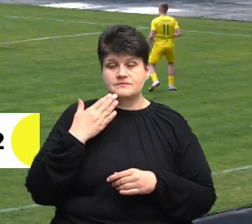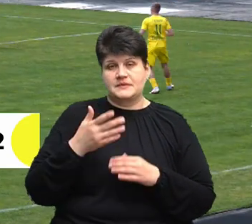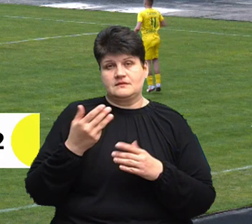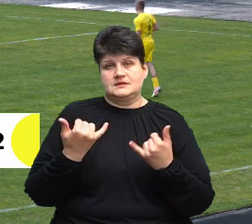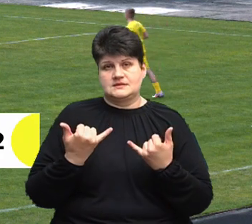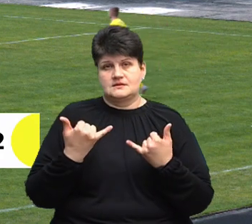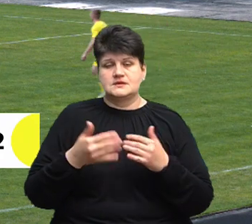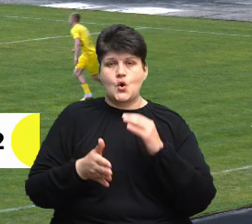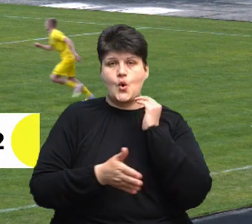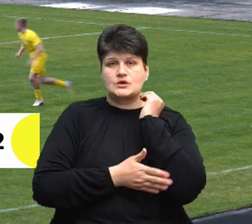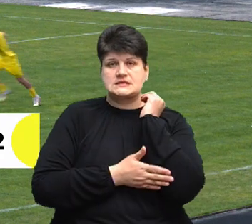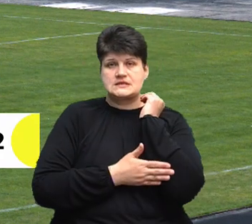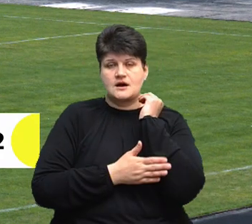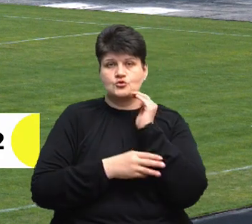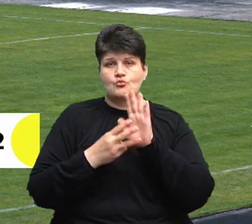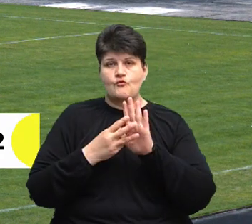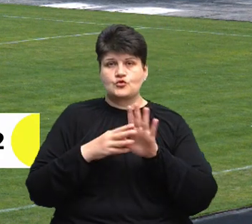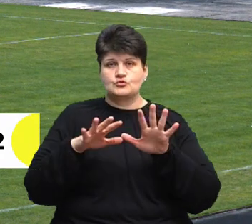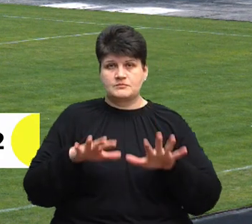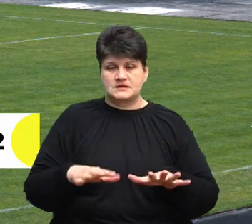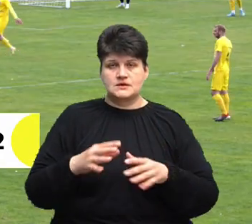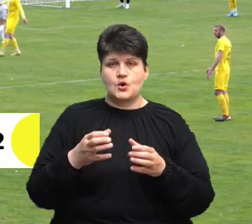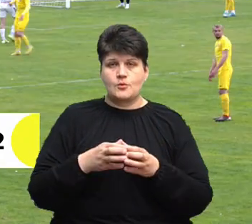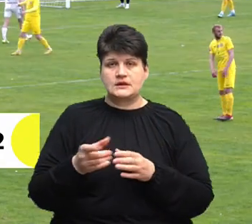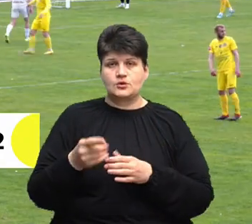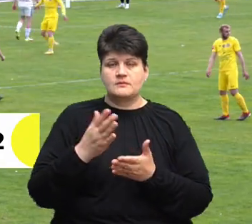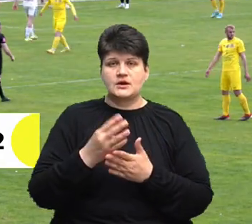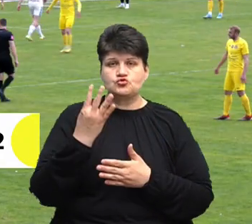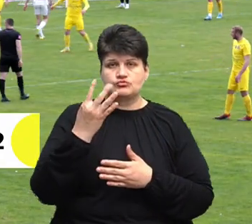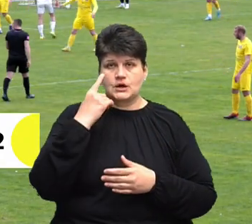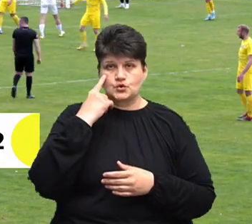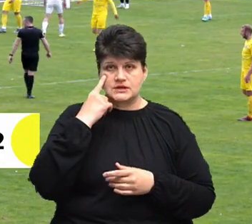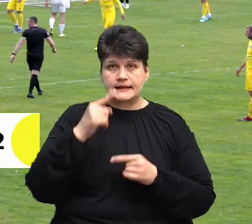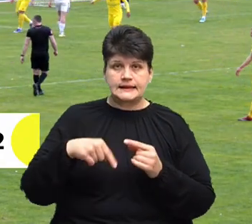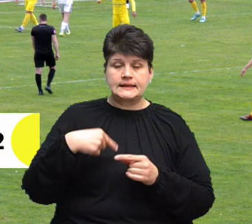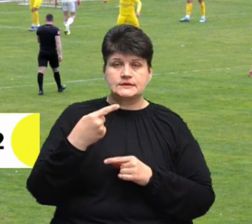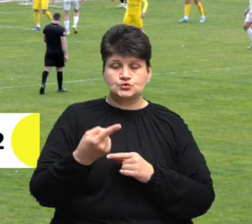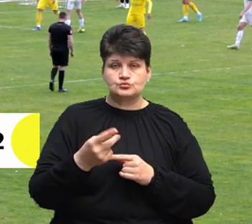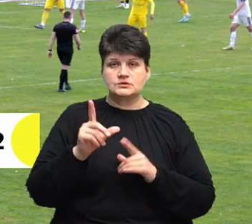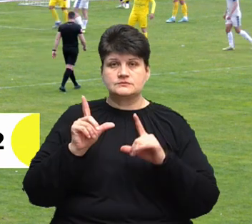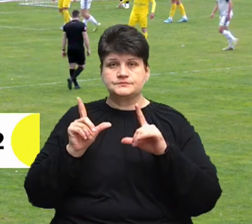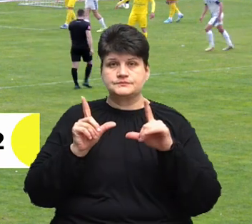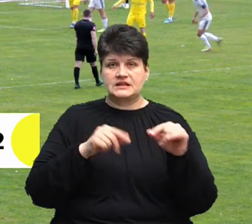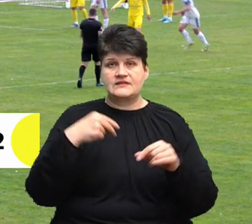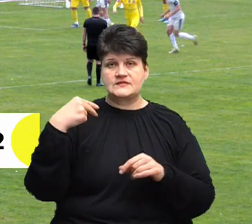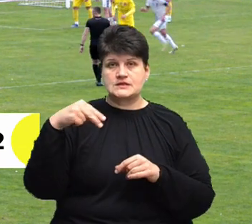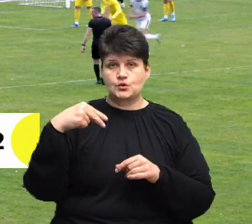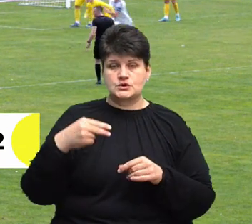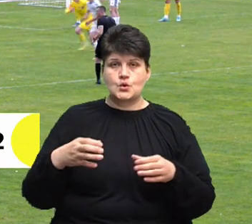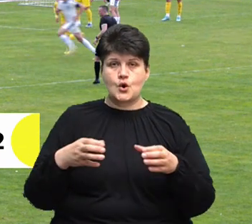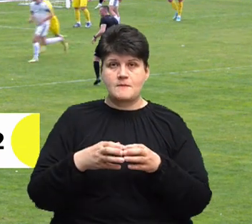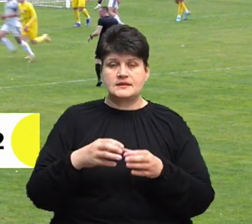турнірній таблиці. У команди з Тернополя 4 очки. Наступний матч Нива зіграє на виїзді з запорізькою командою «Металург».